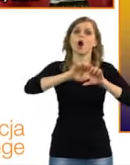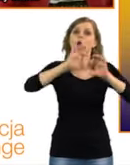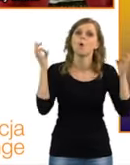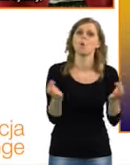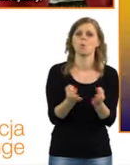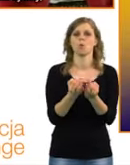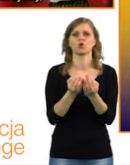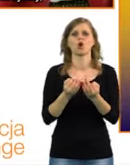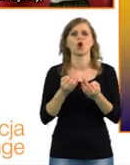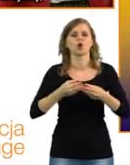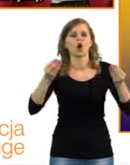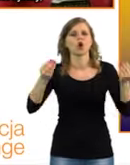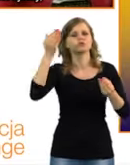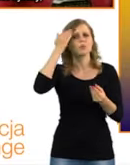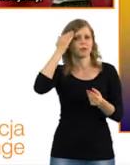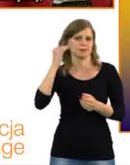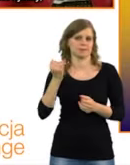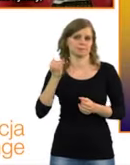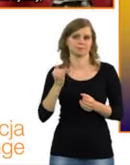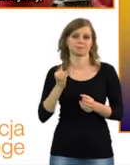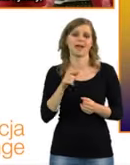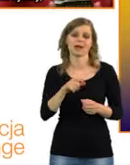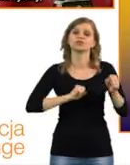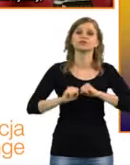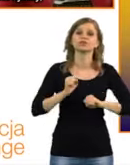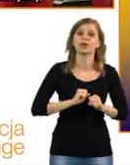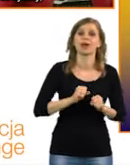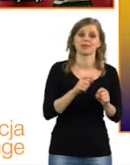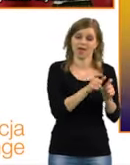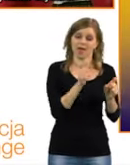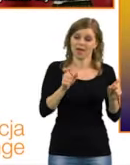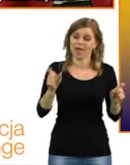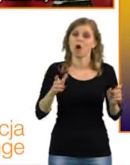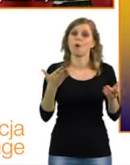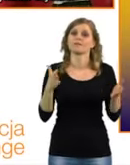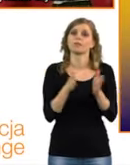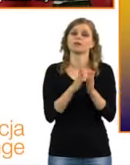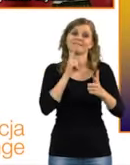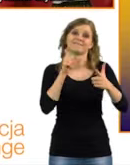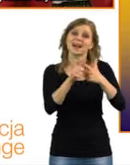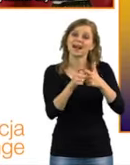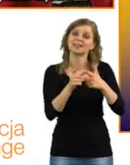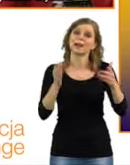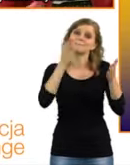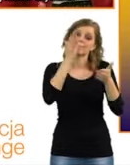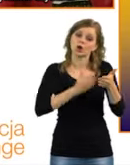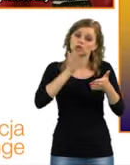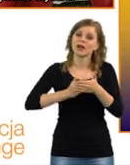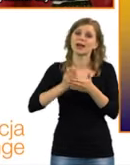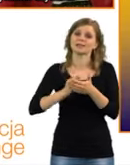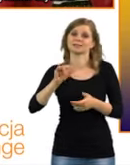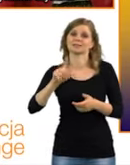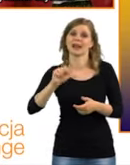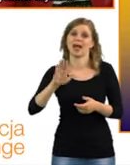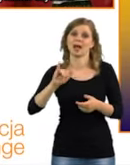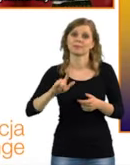poznawczy dzieci. Ćwiczenia te służą dzieleniu wyrazów na sylaby, na głoski, a później, jeszcze raz